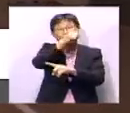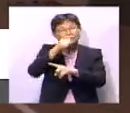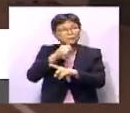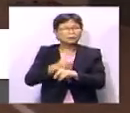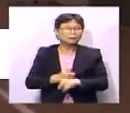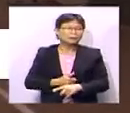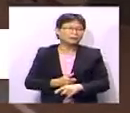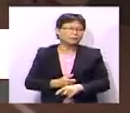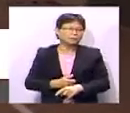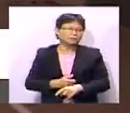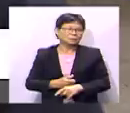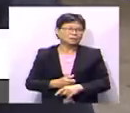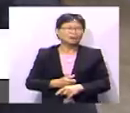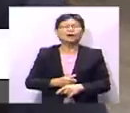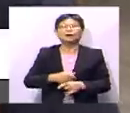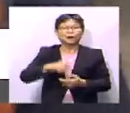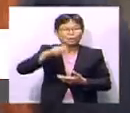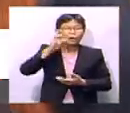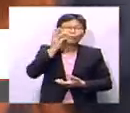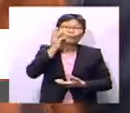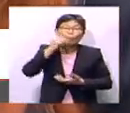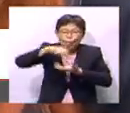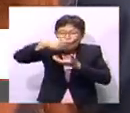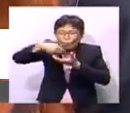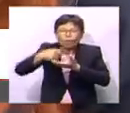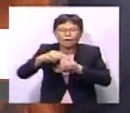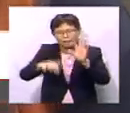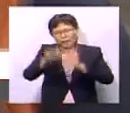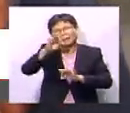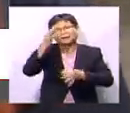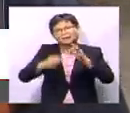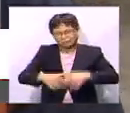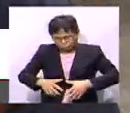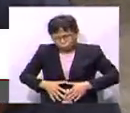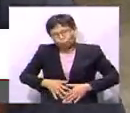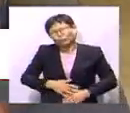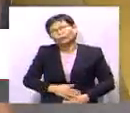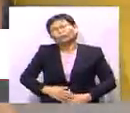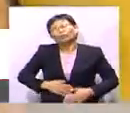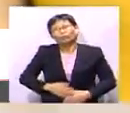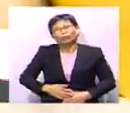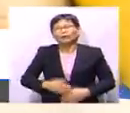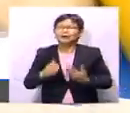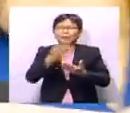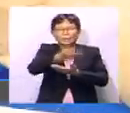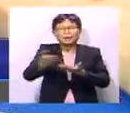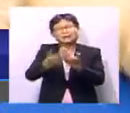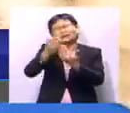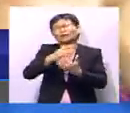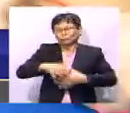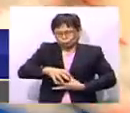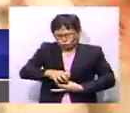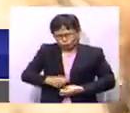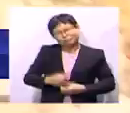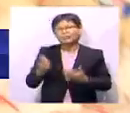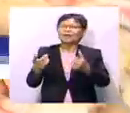memang bubur lambuk tu menjadi pilihan lah. Rasa tak selesa sebab bila perut dah kosong, so benda yang senang untuk hadam first kali